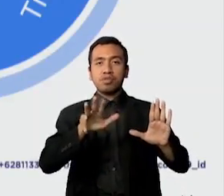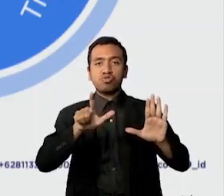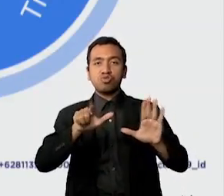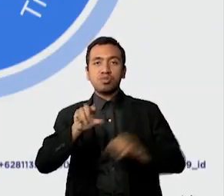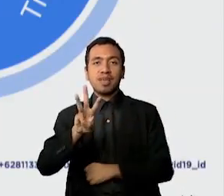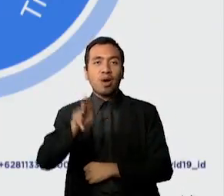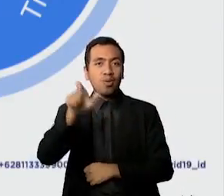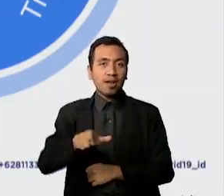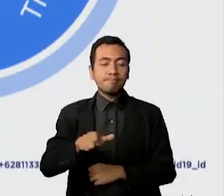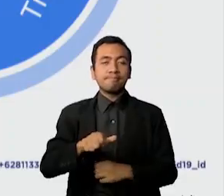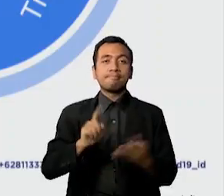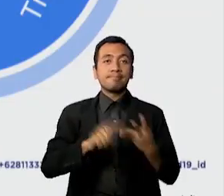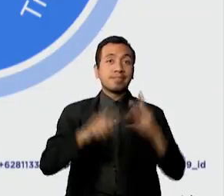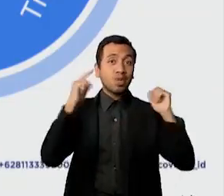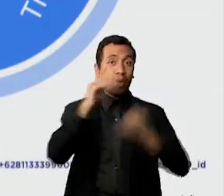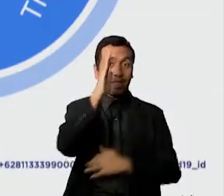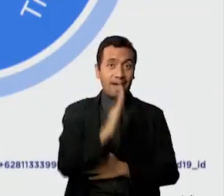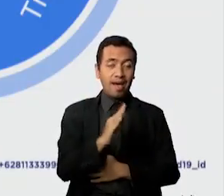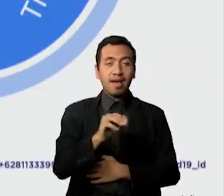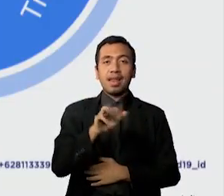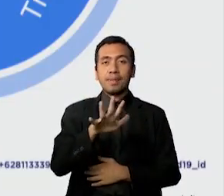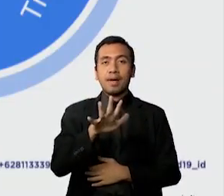6.973, Jawa Tengah